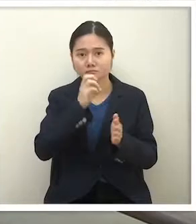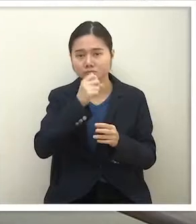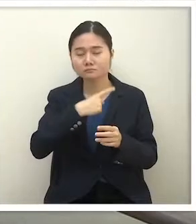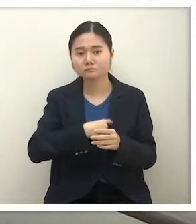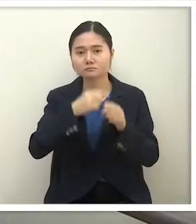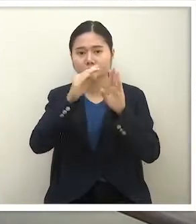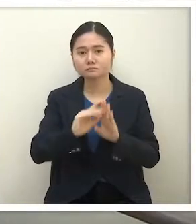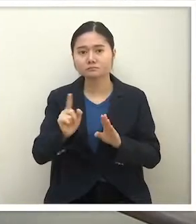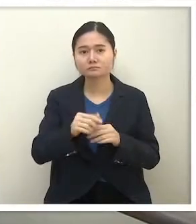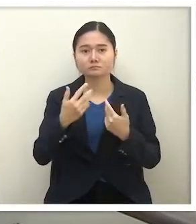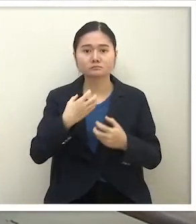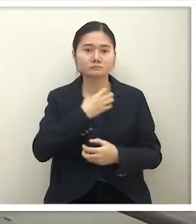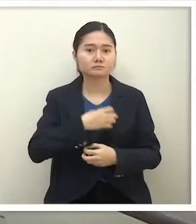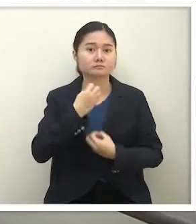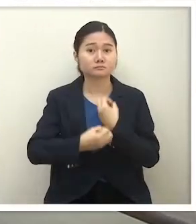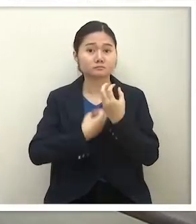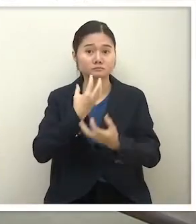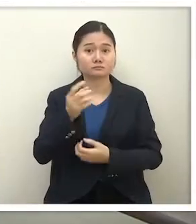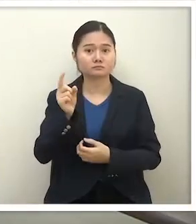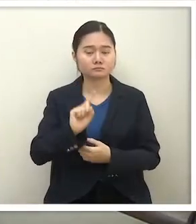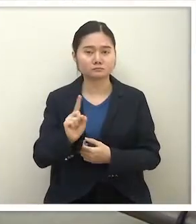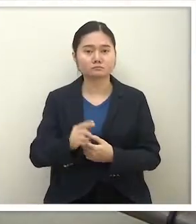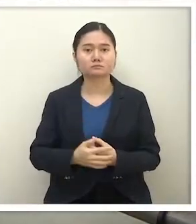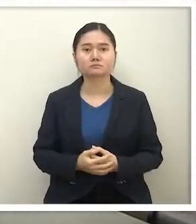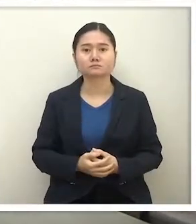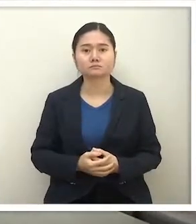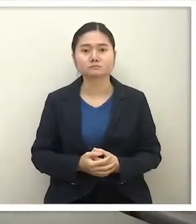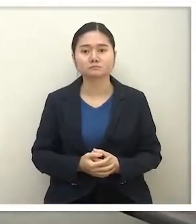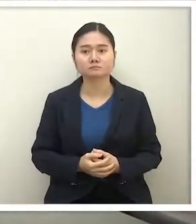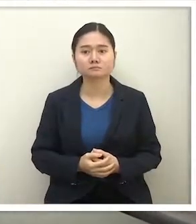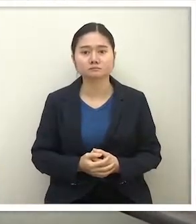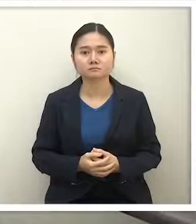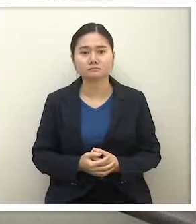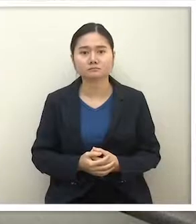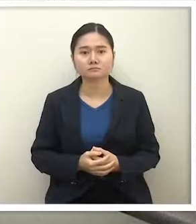แบบไหนแล้วจะสื่ออารมณ์อะไรใช่ไหมครับ